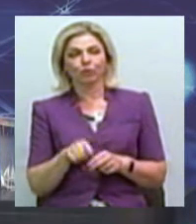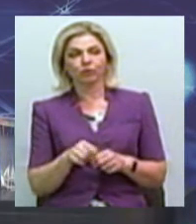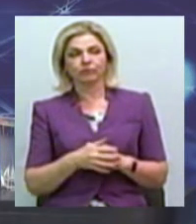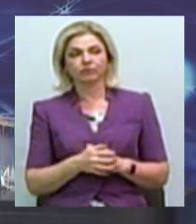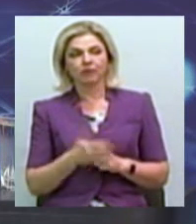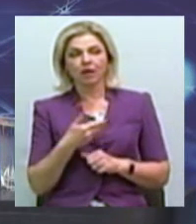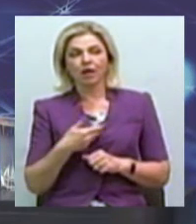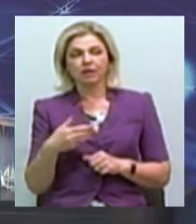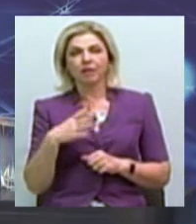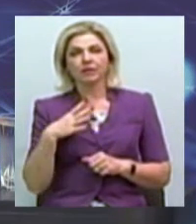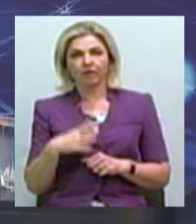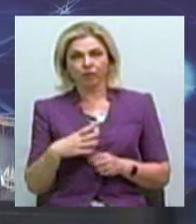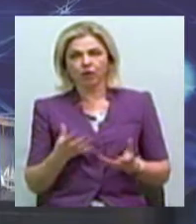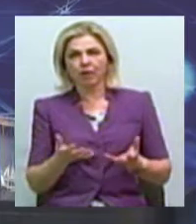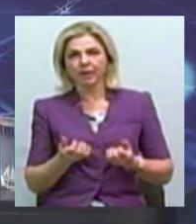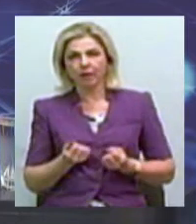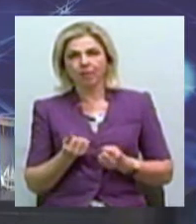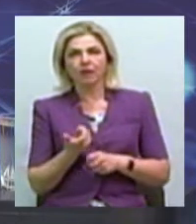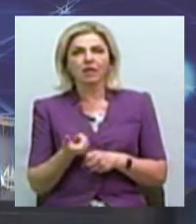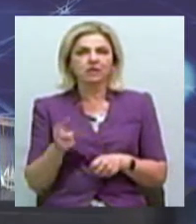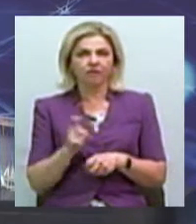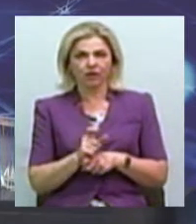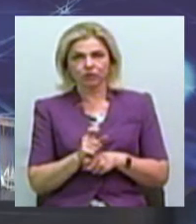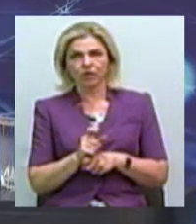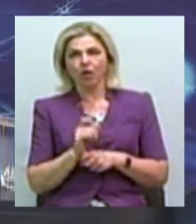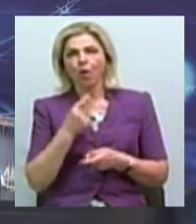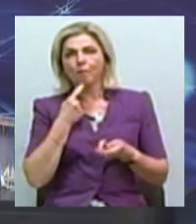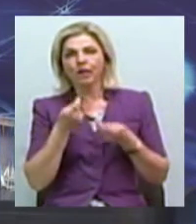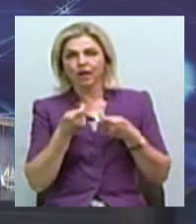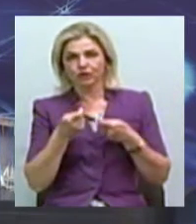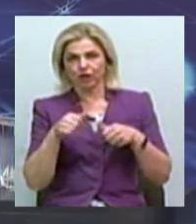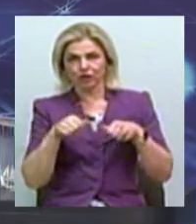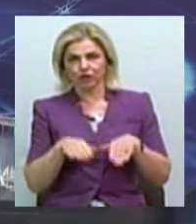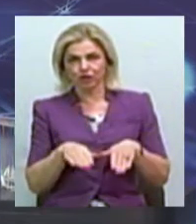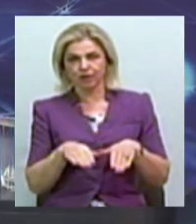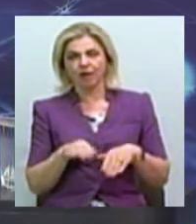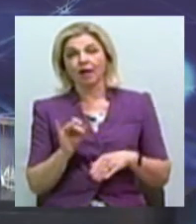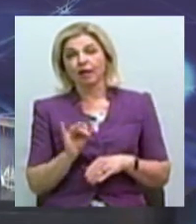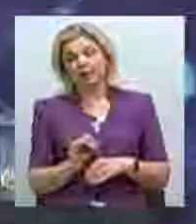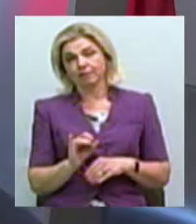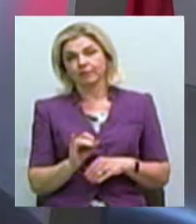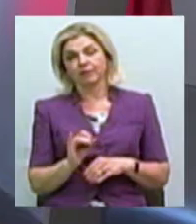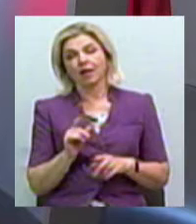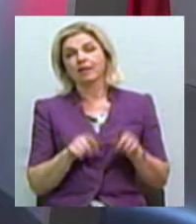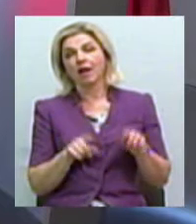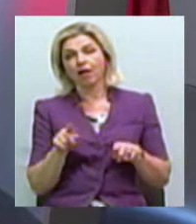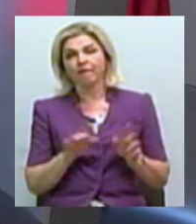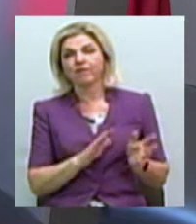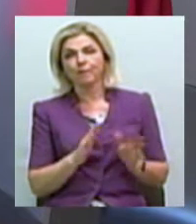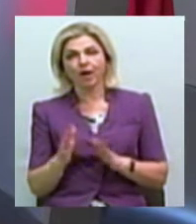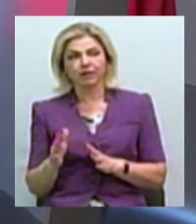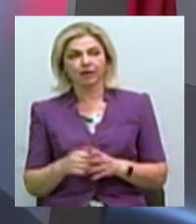нам доводилося приймати надзвичайно зважене і обережне рішення. І в деяких